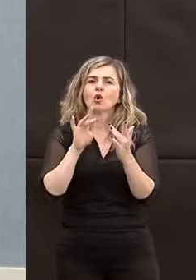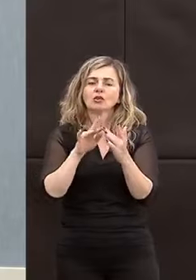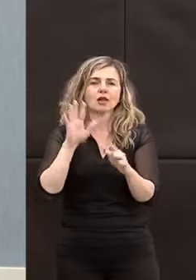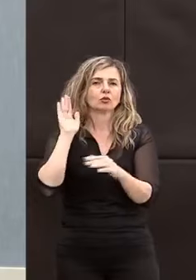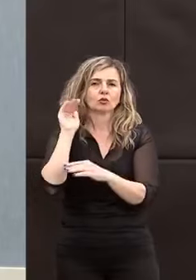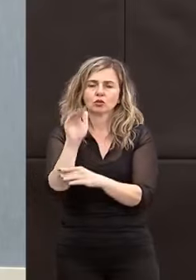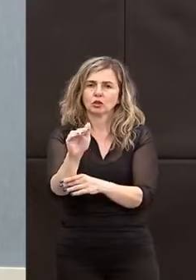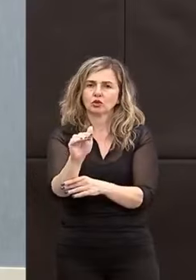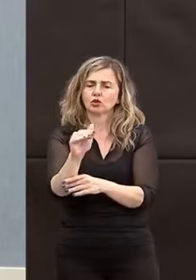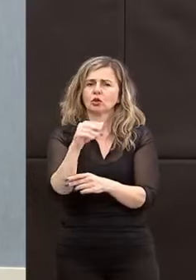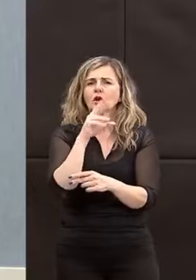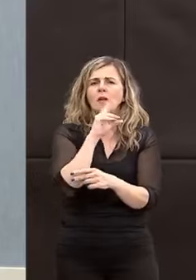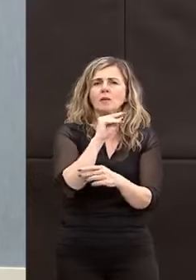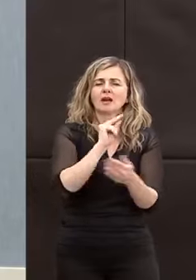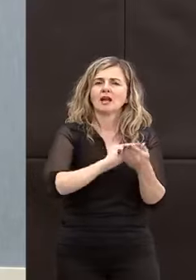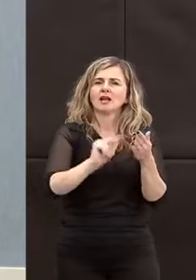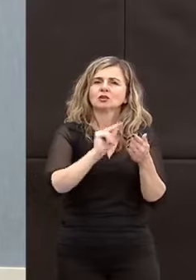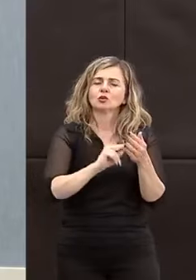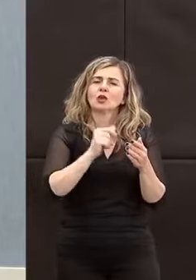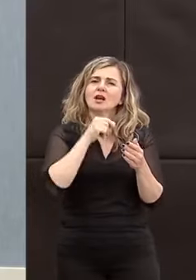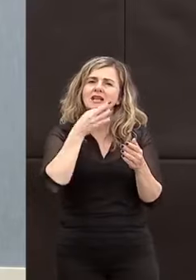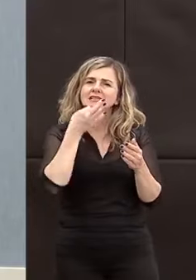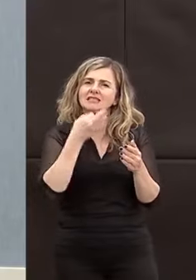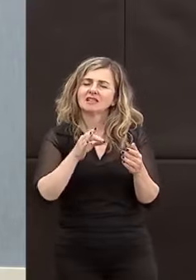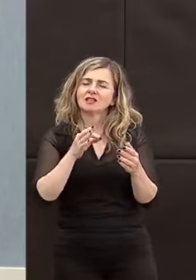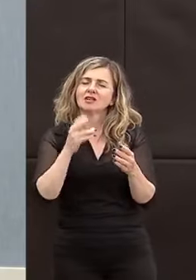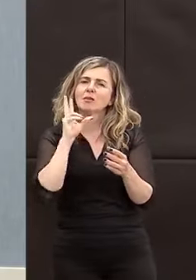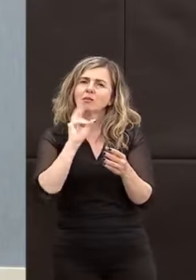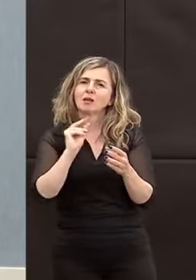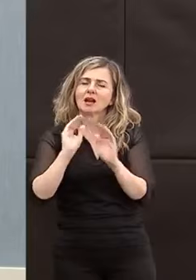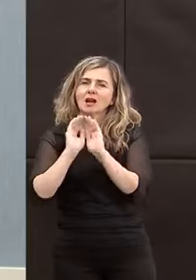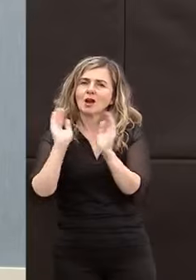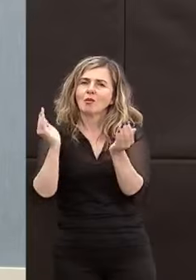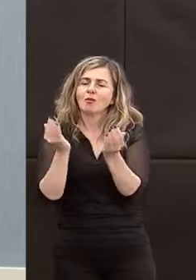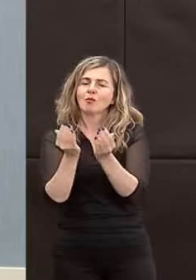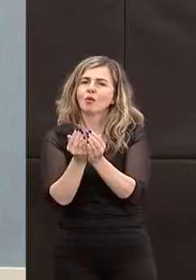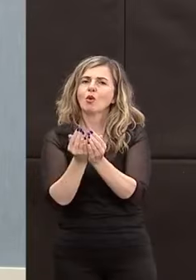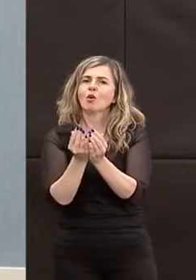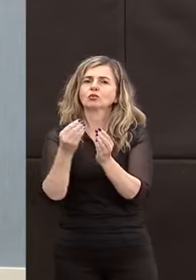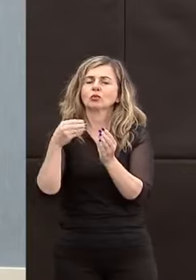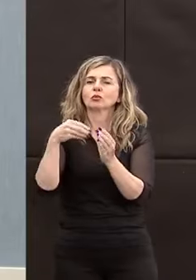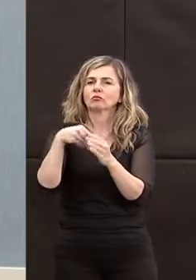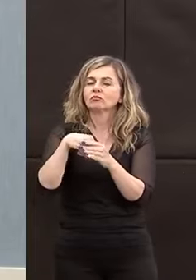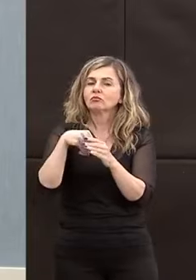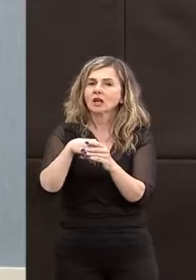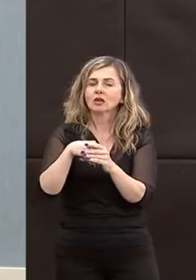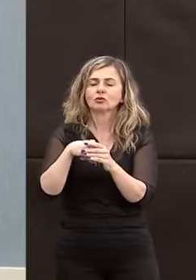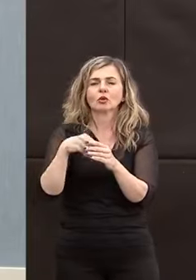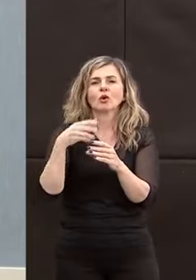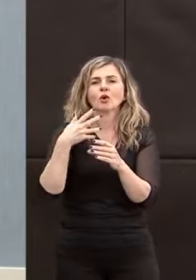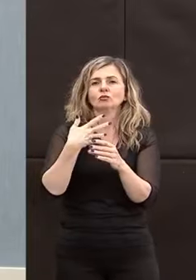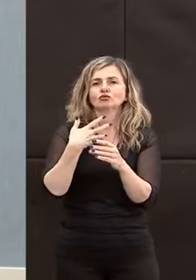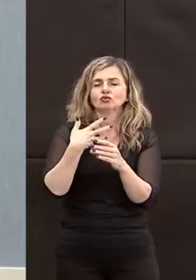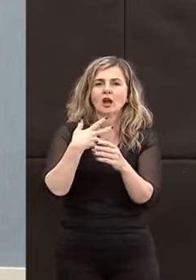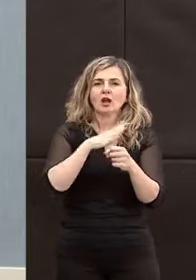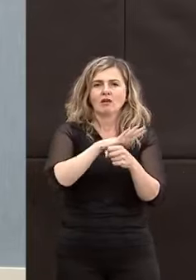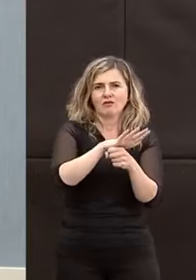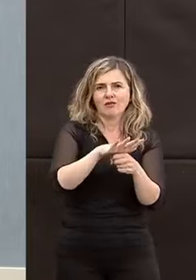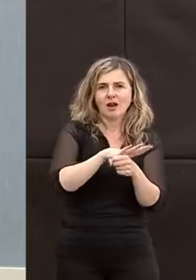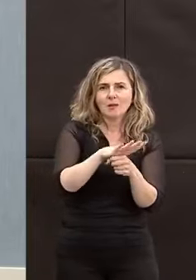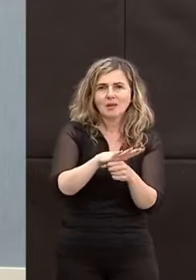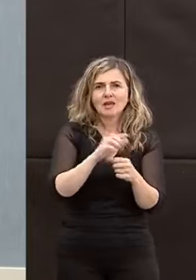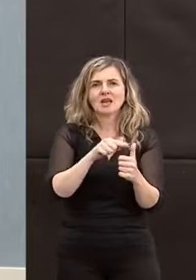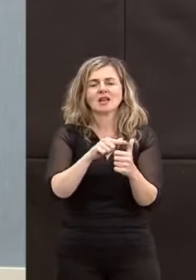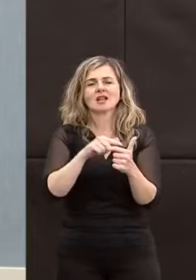di scuola vuol dire parlare di un mondo che nel cui interno si collocano le famiglie si